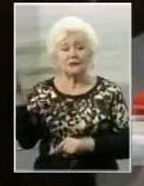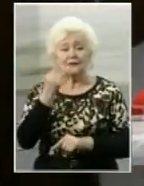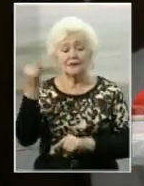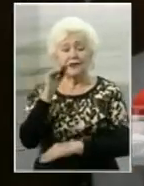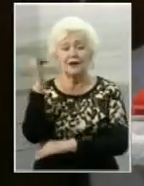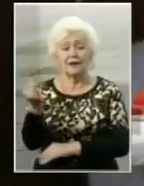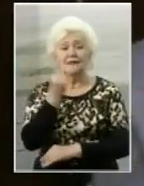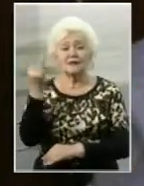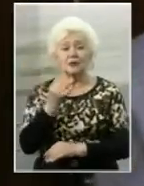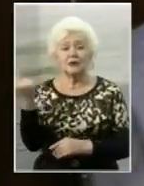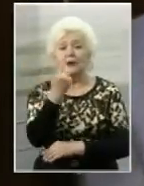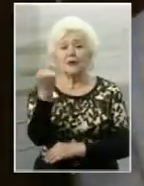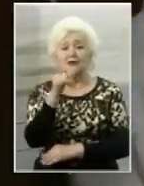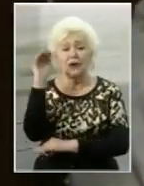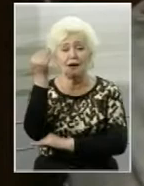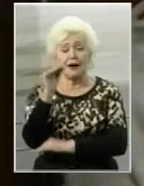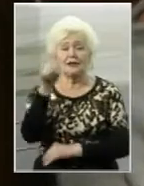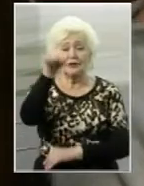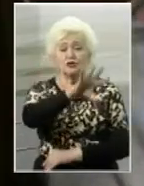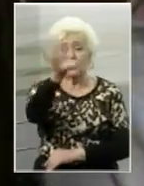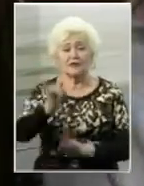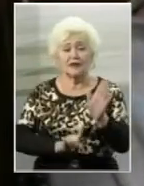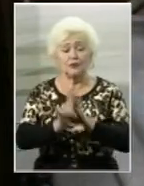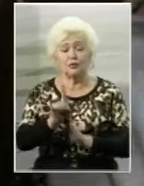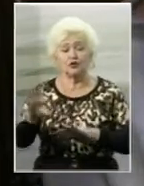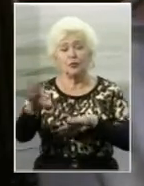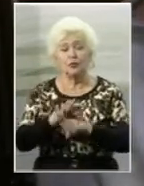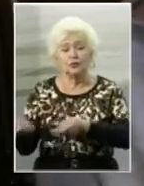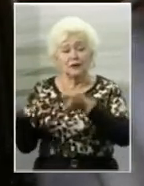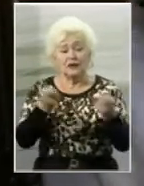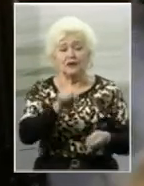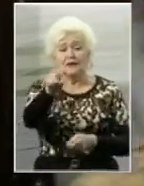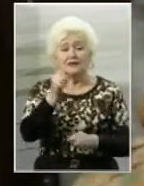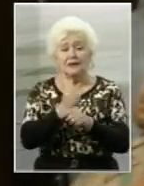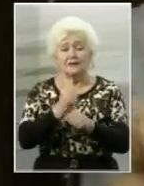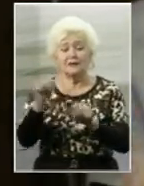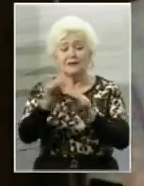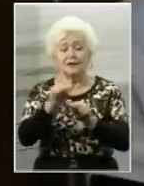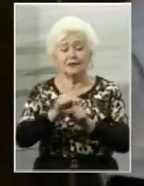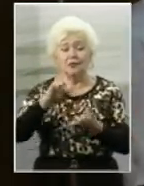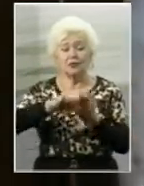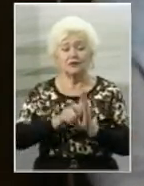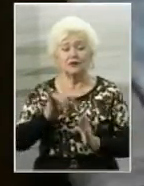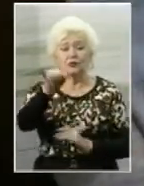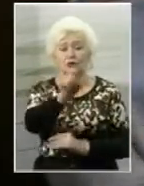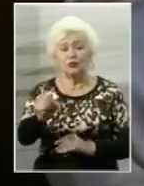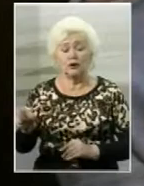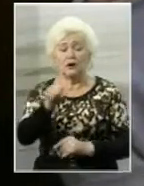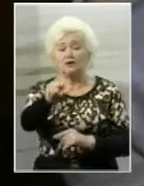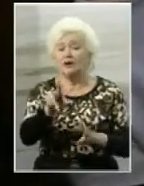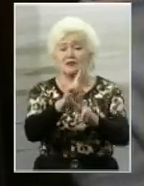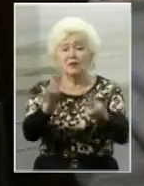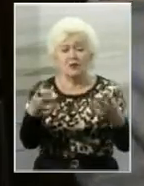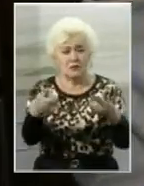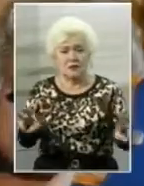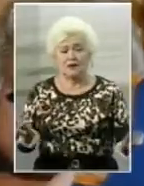історія. Це перша лялька, з чого все почалося. Чоловік її приніс, він робив ремонт у квартирі у людей. Вона була там нікому не